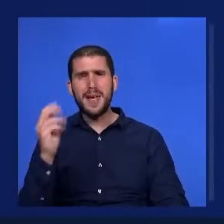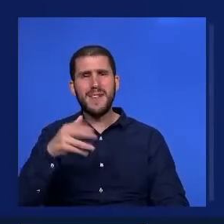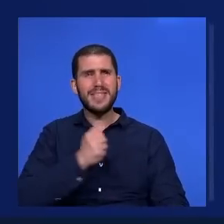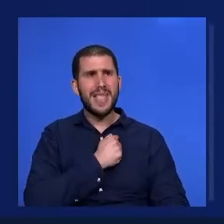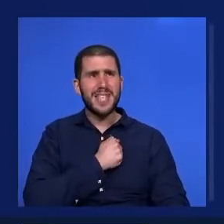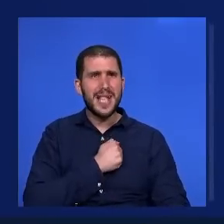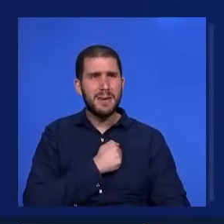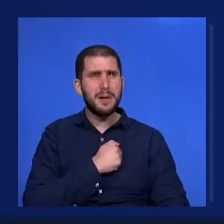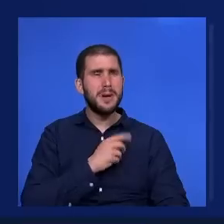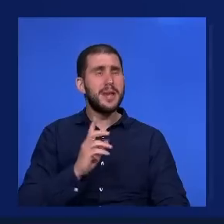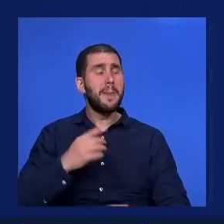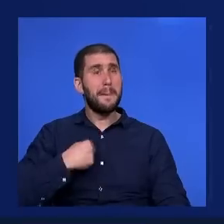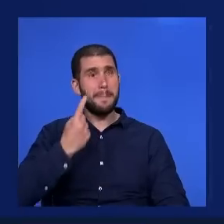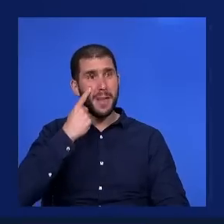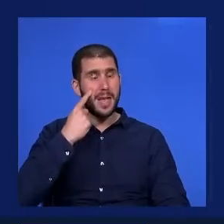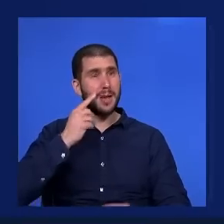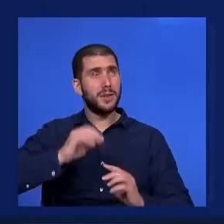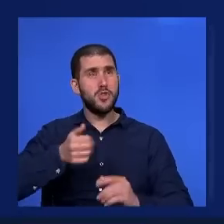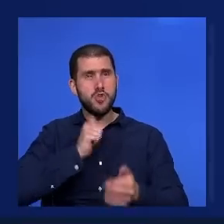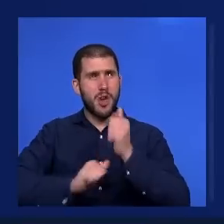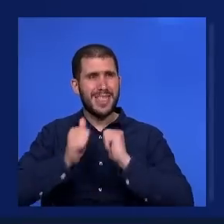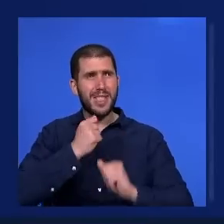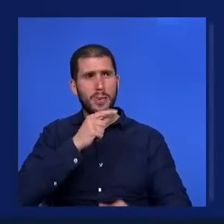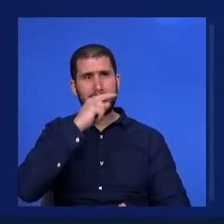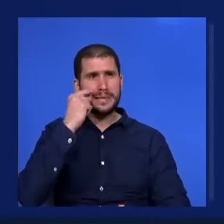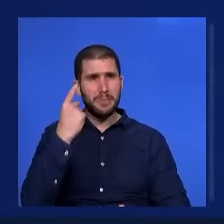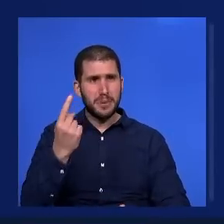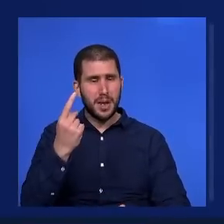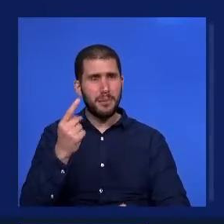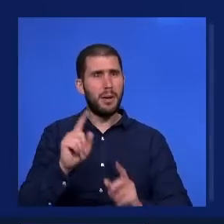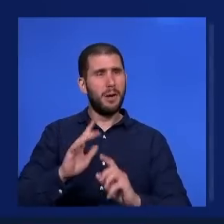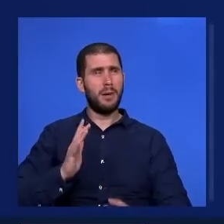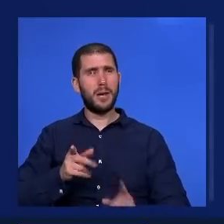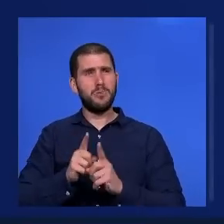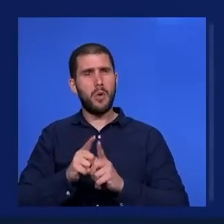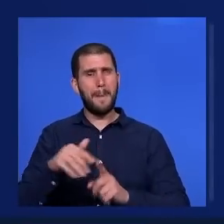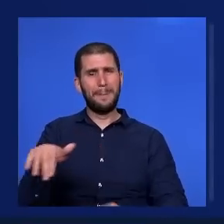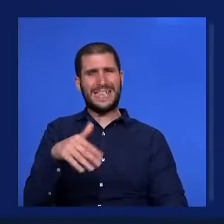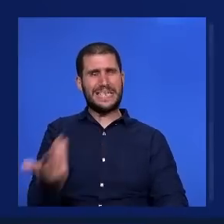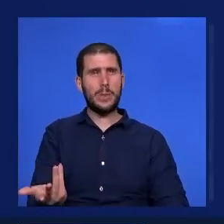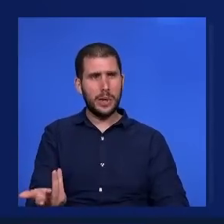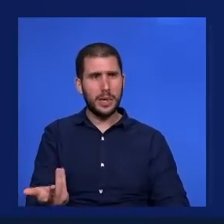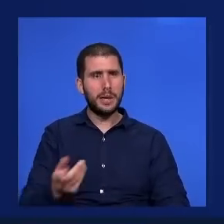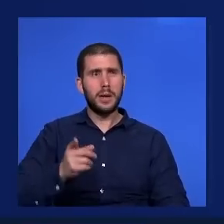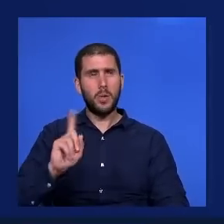דתיים, מעיניי שתיינות, סמים, בוהמיאניות, כן.